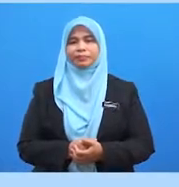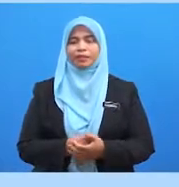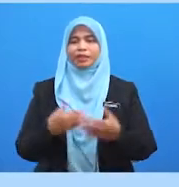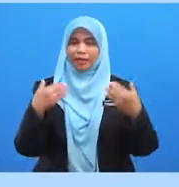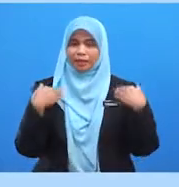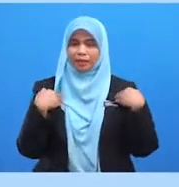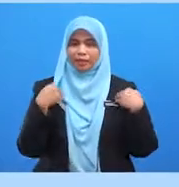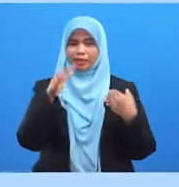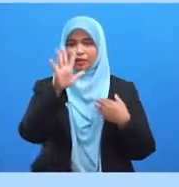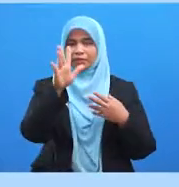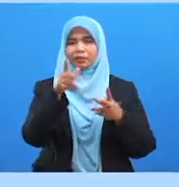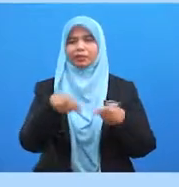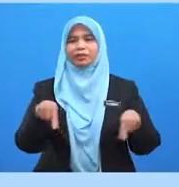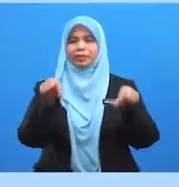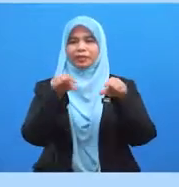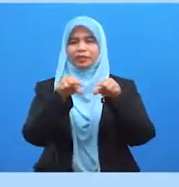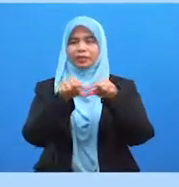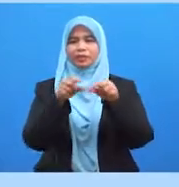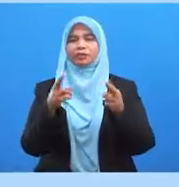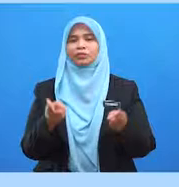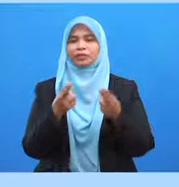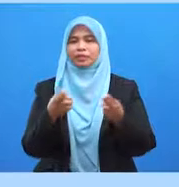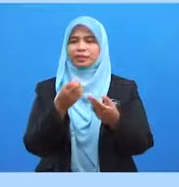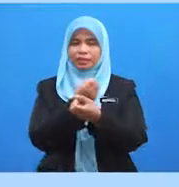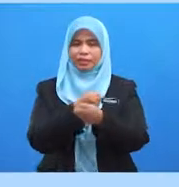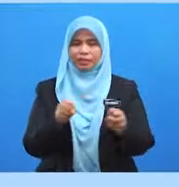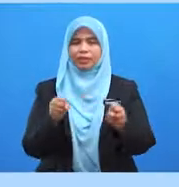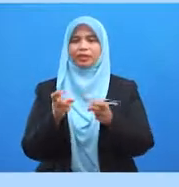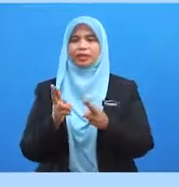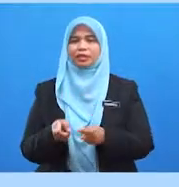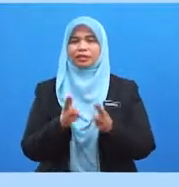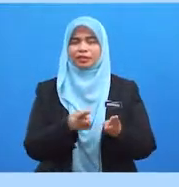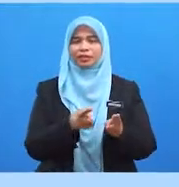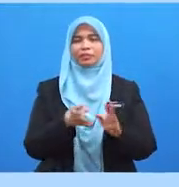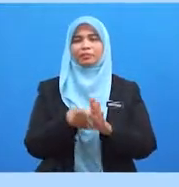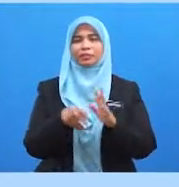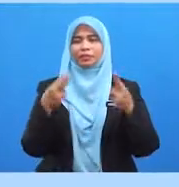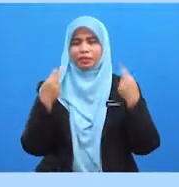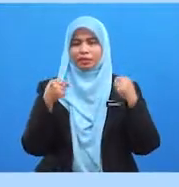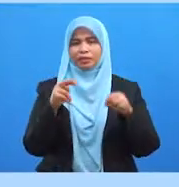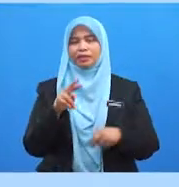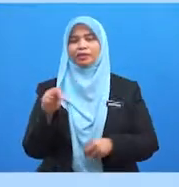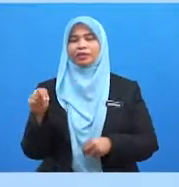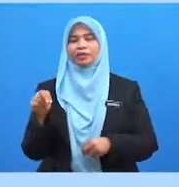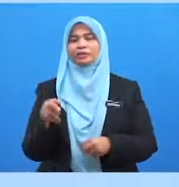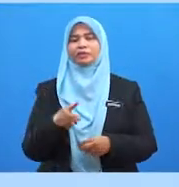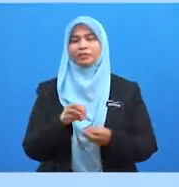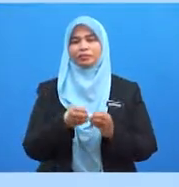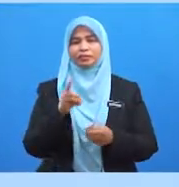Terdapat 5 kepentingan usahawan menyediakan rancangan perniagaan,